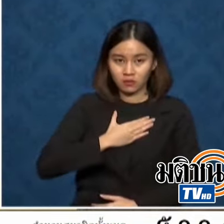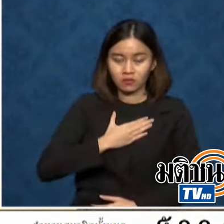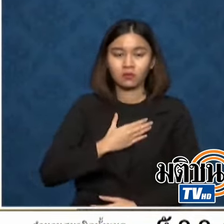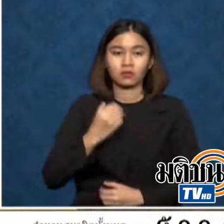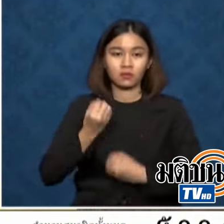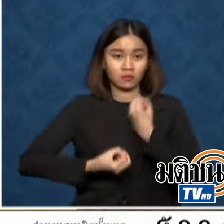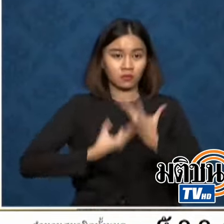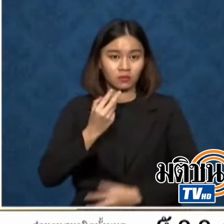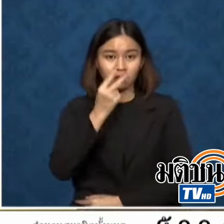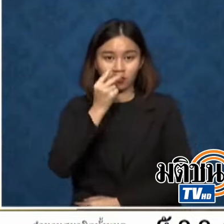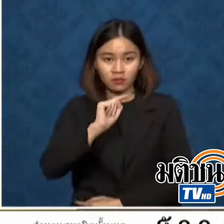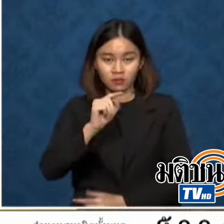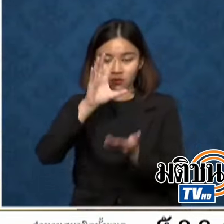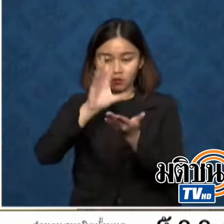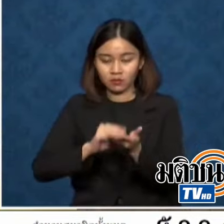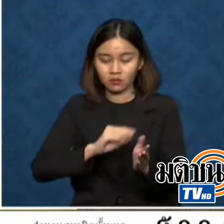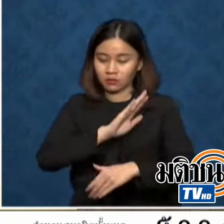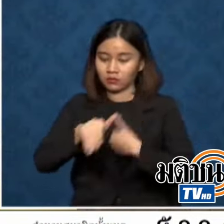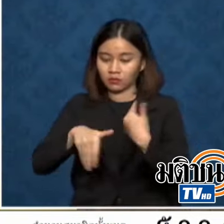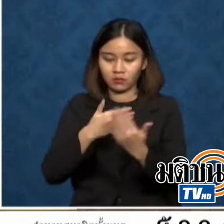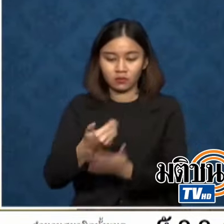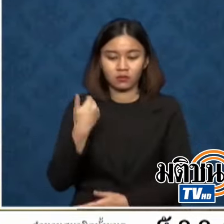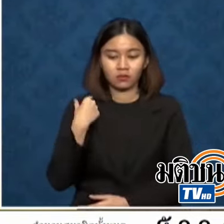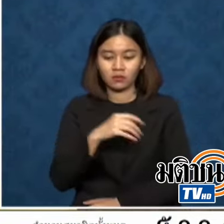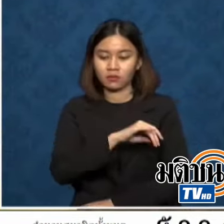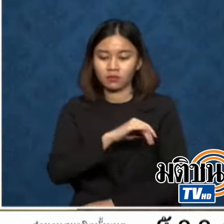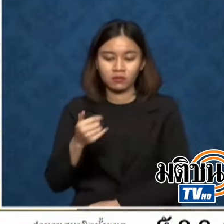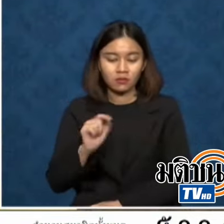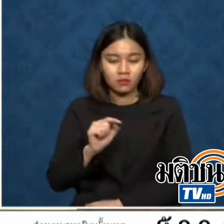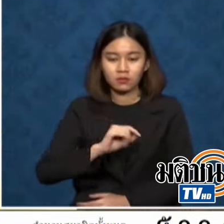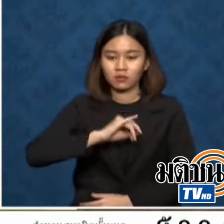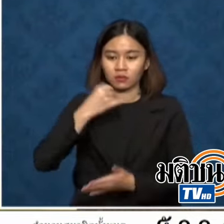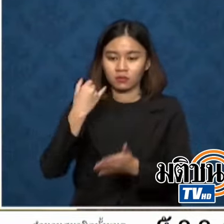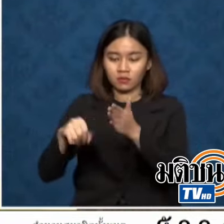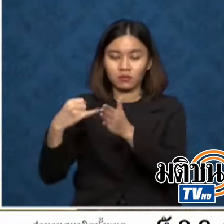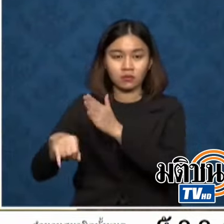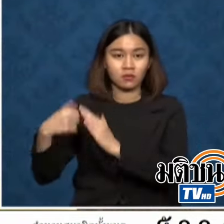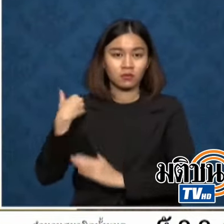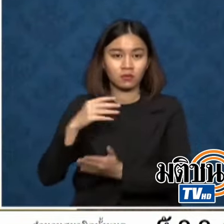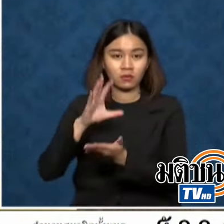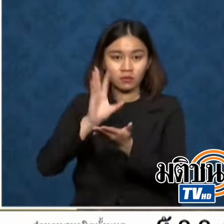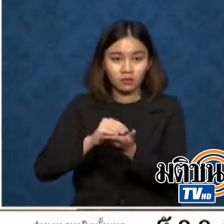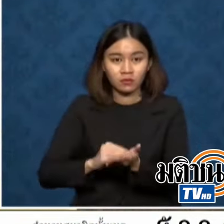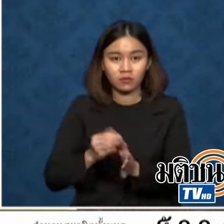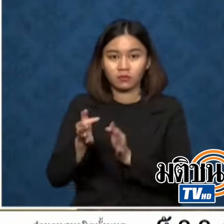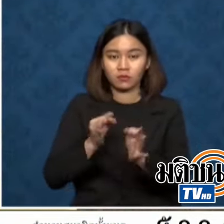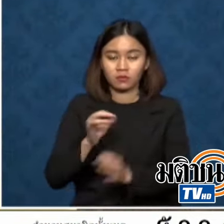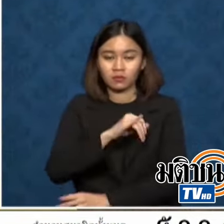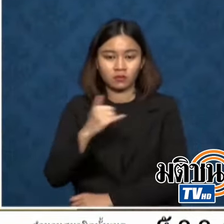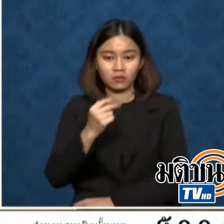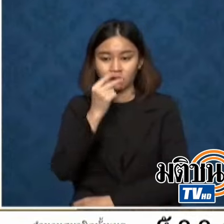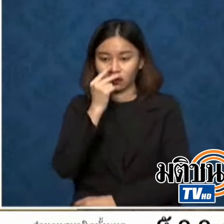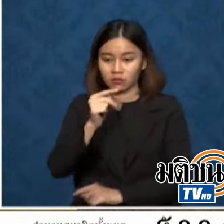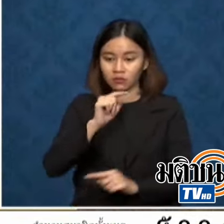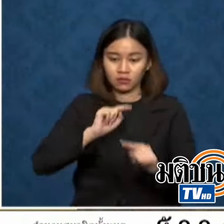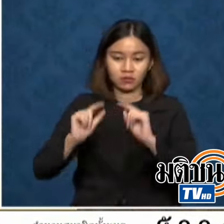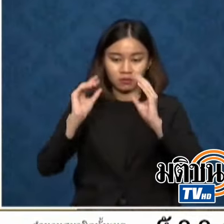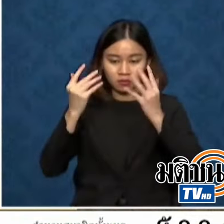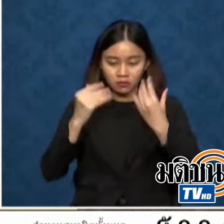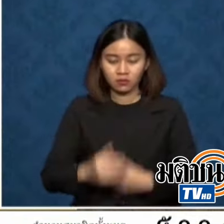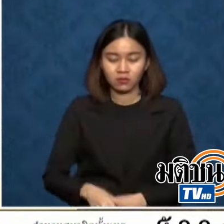ใช้แสดงให้เห็นว่าข้อมูลที่ท่านใช้นั้นบางทีแล้วไม่ถูกต้องข้อมูลที่ท่านใช้อธิบายบางครั้งไม่ได้ดูบทบท